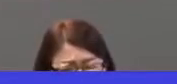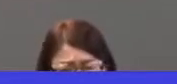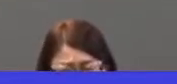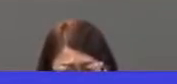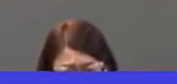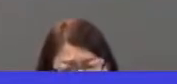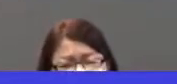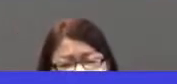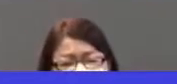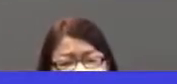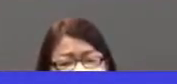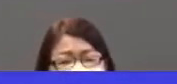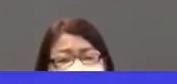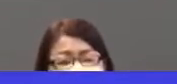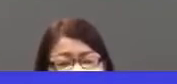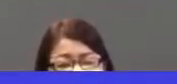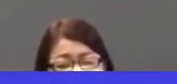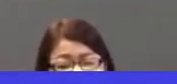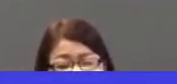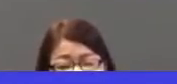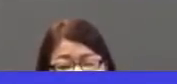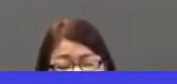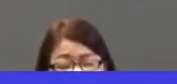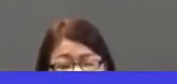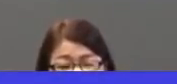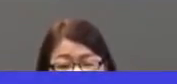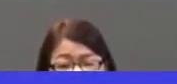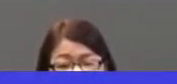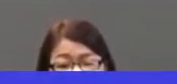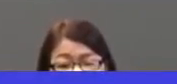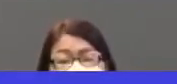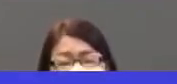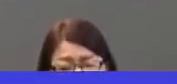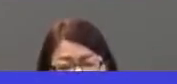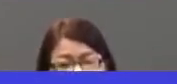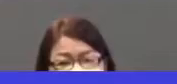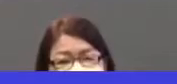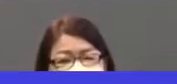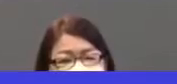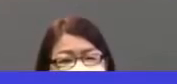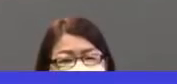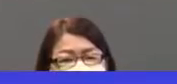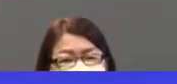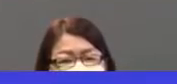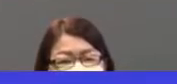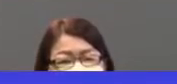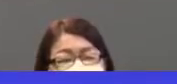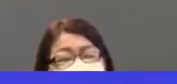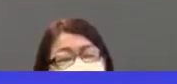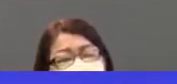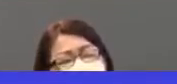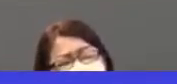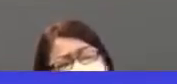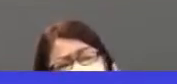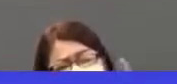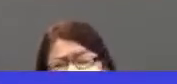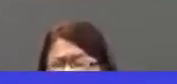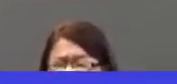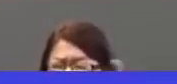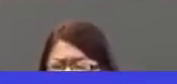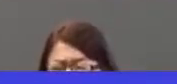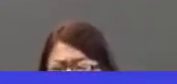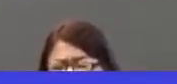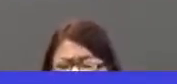ไม่มีตำแหน่งนี่ดังนั้นก็มาถอดถอนท่านไม่ได้น ะ แต่ท่านรองวิษณุบอกว่านี่แหละมันก็บางทีก็เป็นความเก่าก็